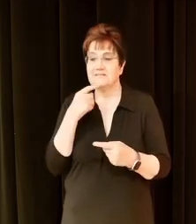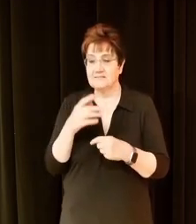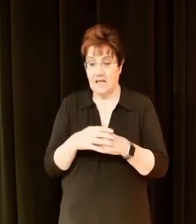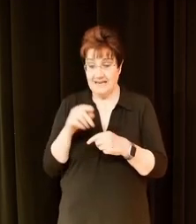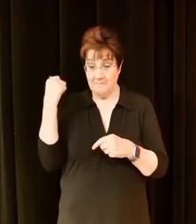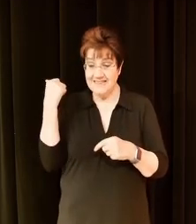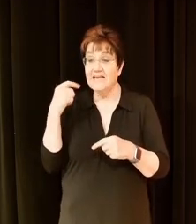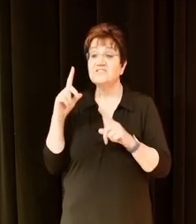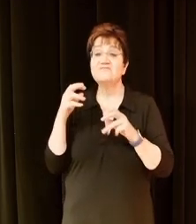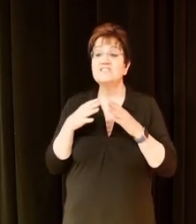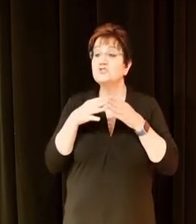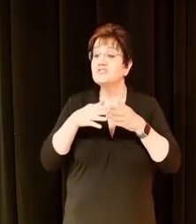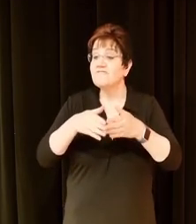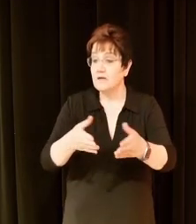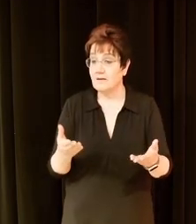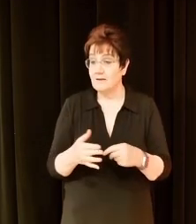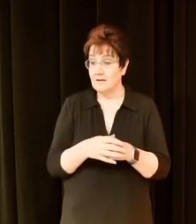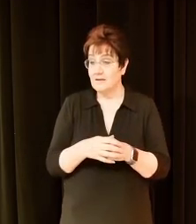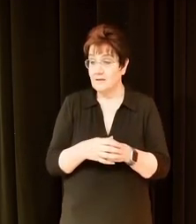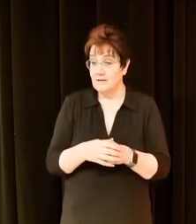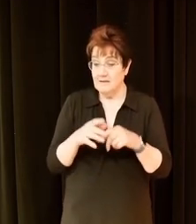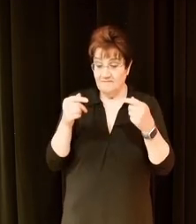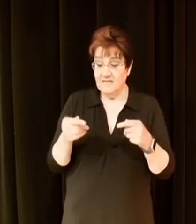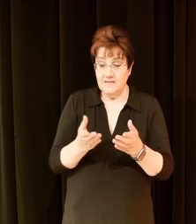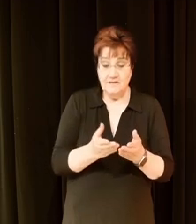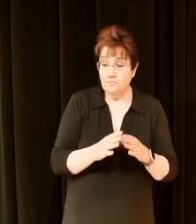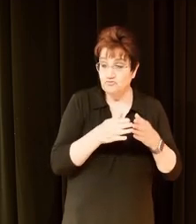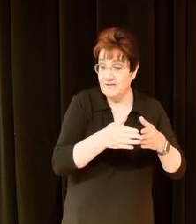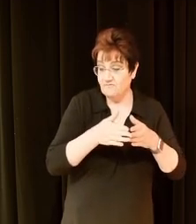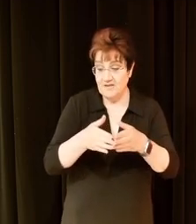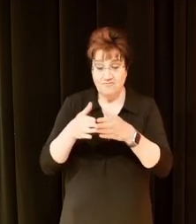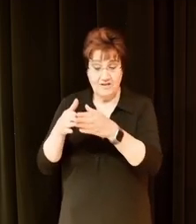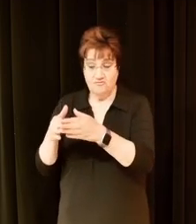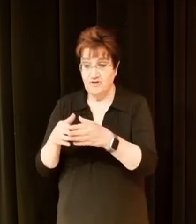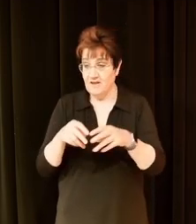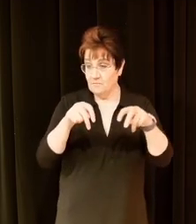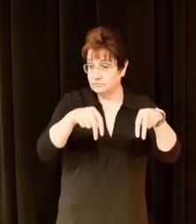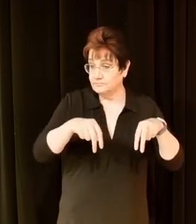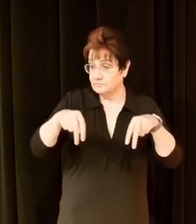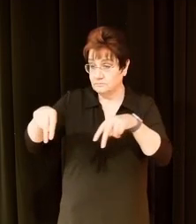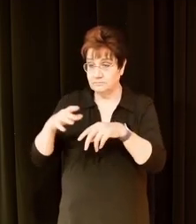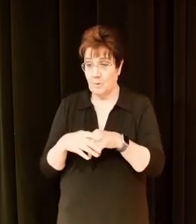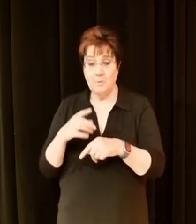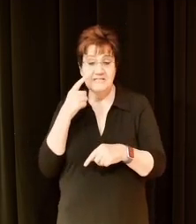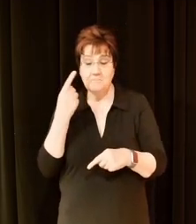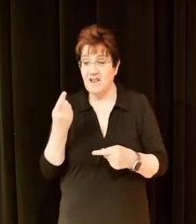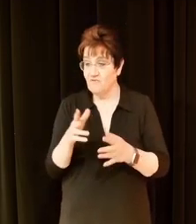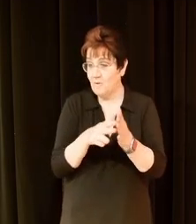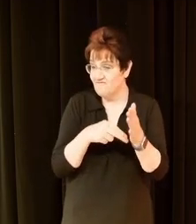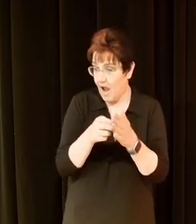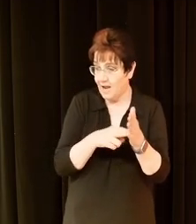Schiffe sozusagen, die Hüllen, in denen die gesteckt haben, in ihren Booten. Und da kann man natürlich rein von der Farbigkeit, ich sag mal,